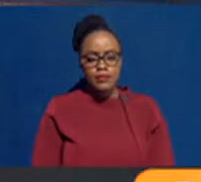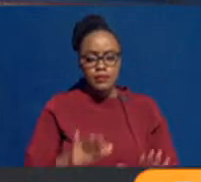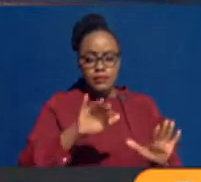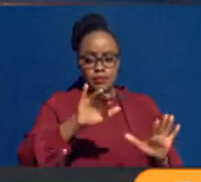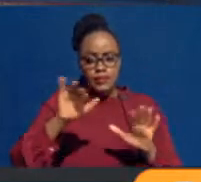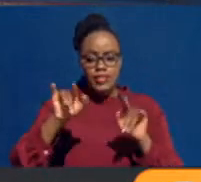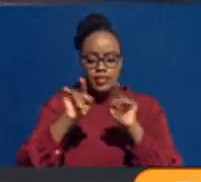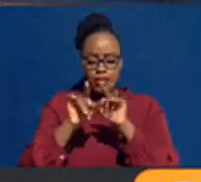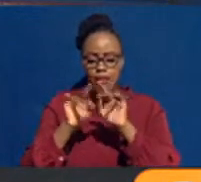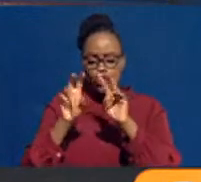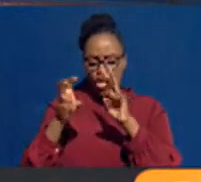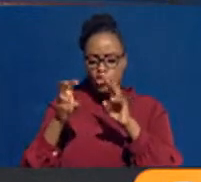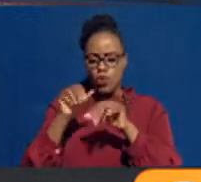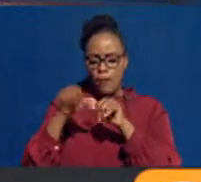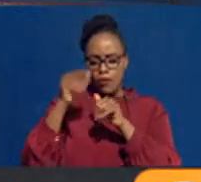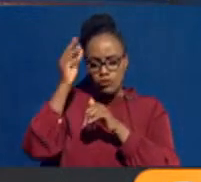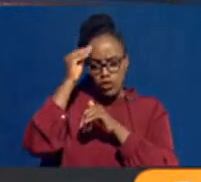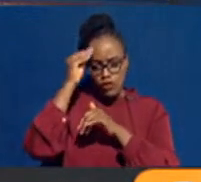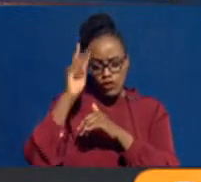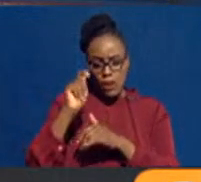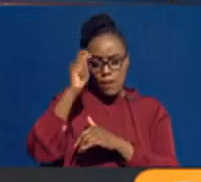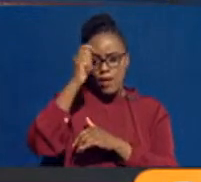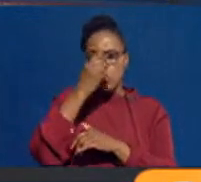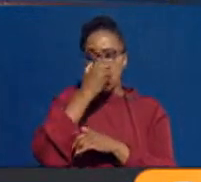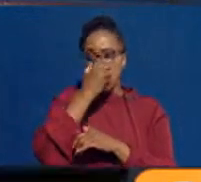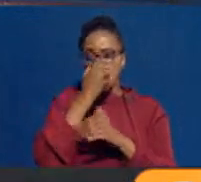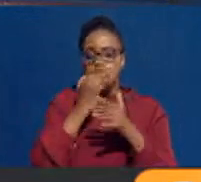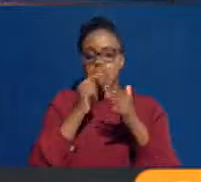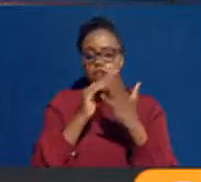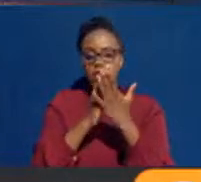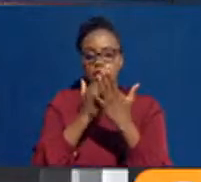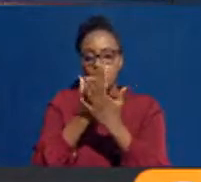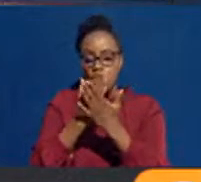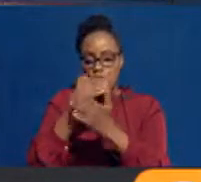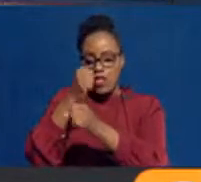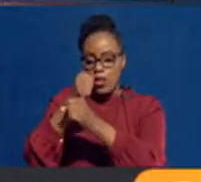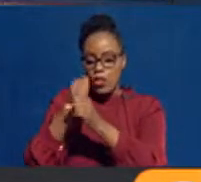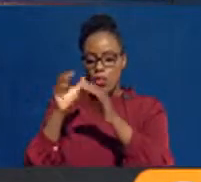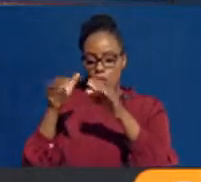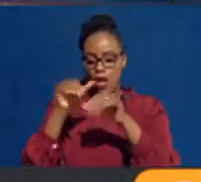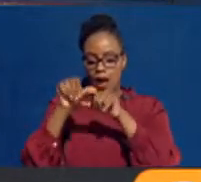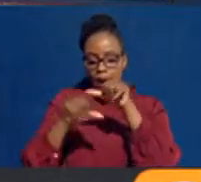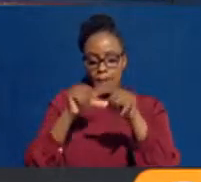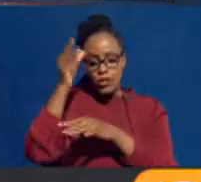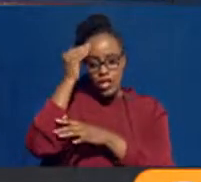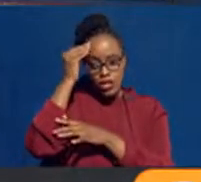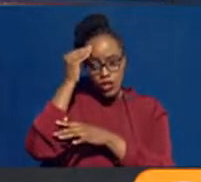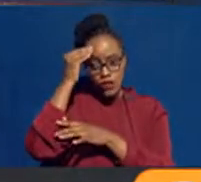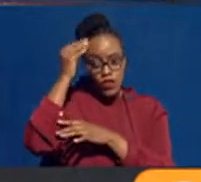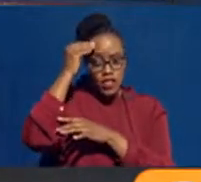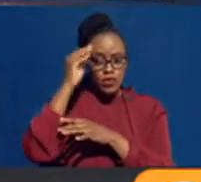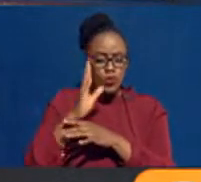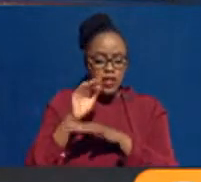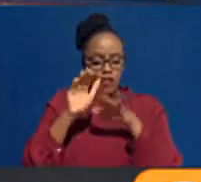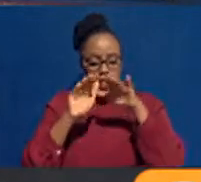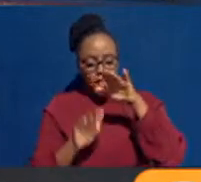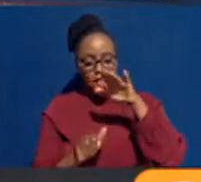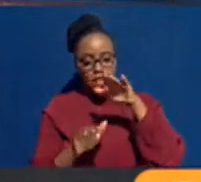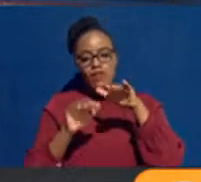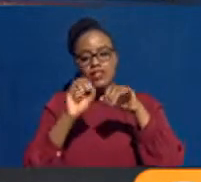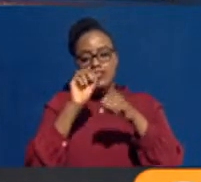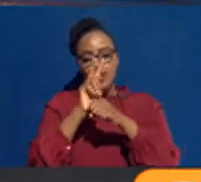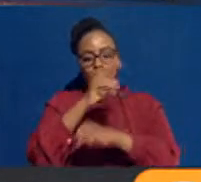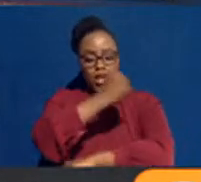Na bado katika swala la elimu ni kwamba Rais William Ruto amesema pendekezo la jopokazi la msasa wa elimu kuwa wanafunzi wa ngazi ya chini ya